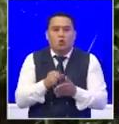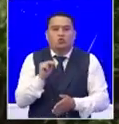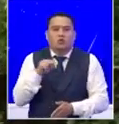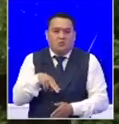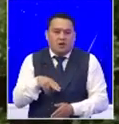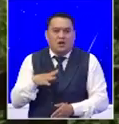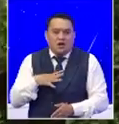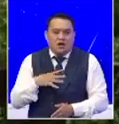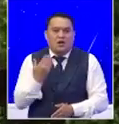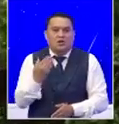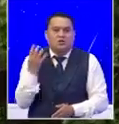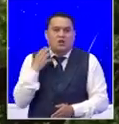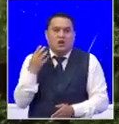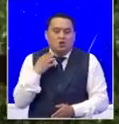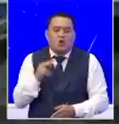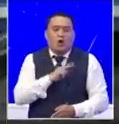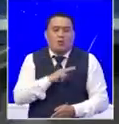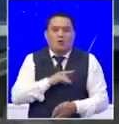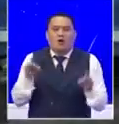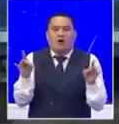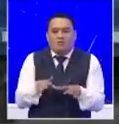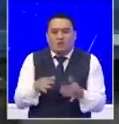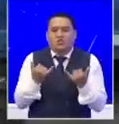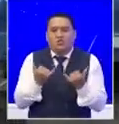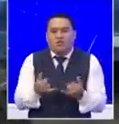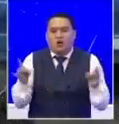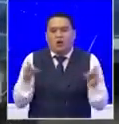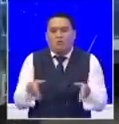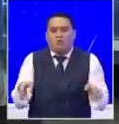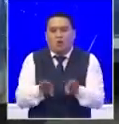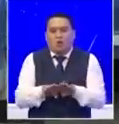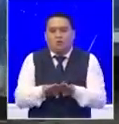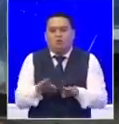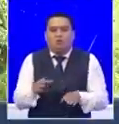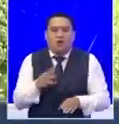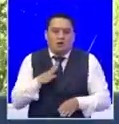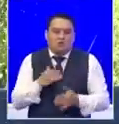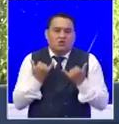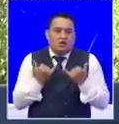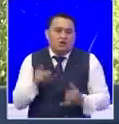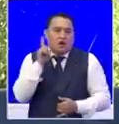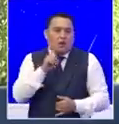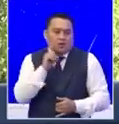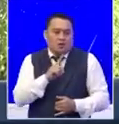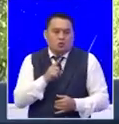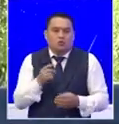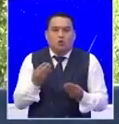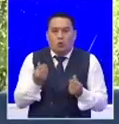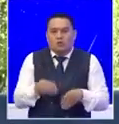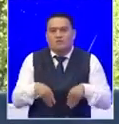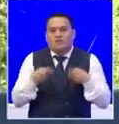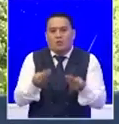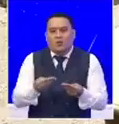ЧП жительница Саразека работала в кафе. На данный момент находится в отпуске без содержания. Сейчас семья живет за счет соцвыплат